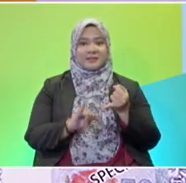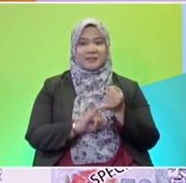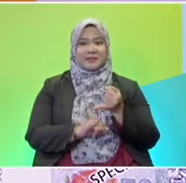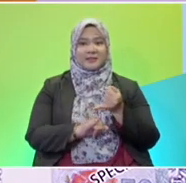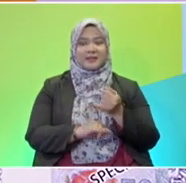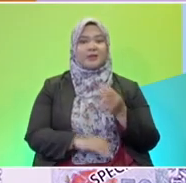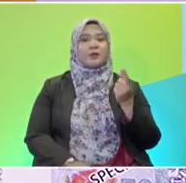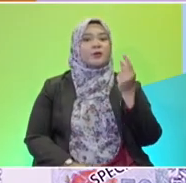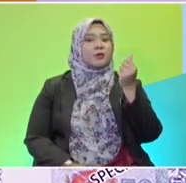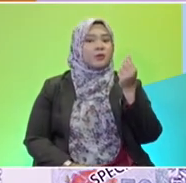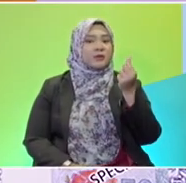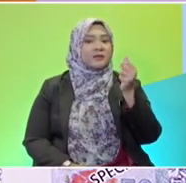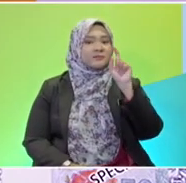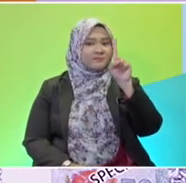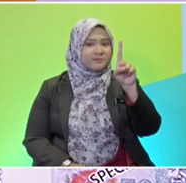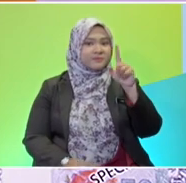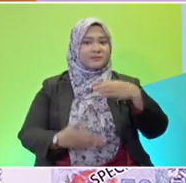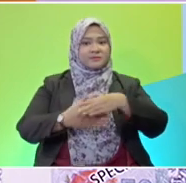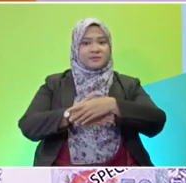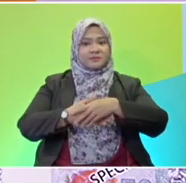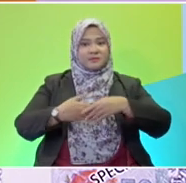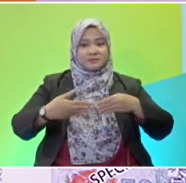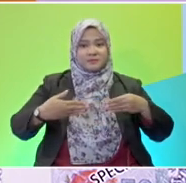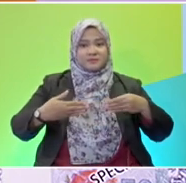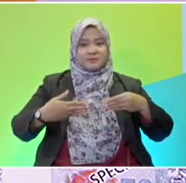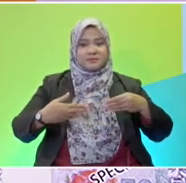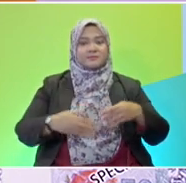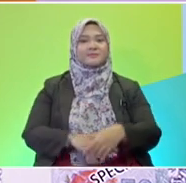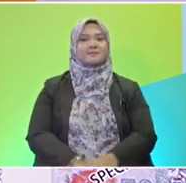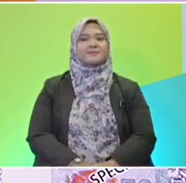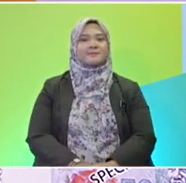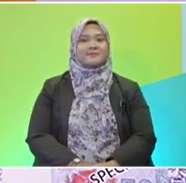satu ringgit satu ringgit warna biru